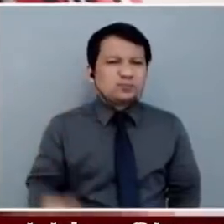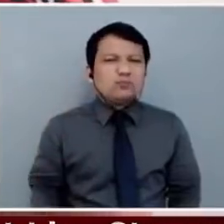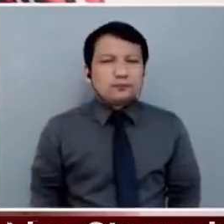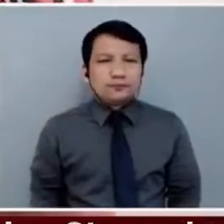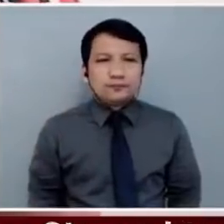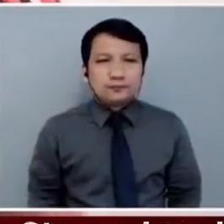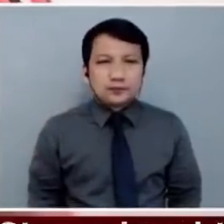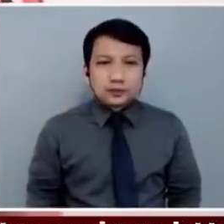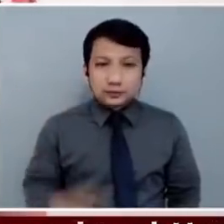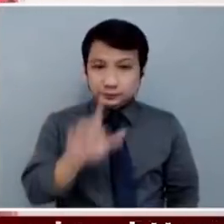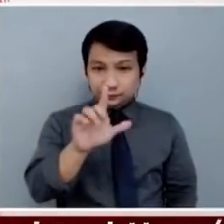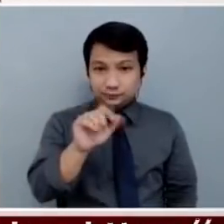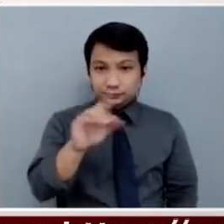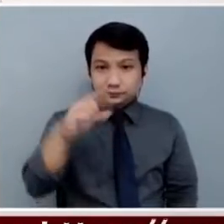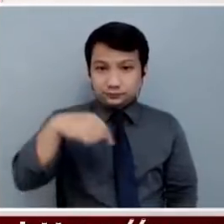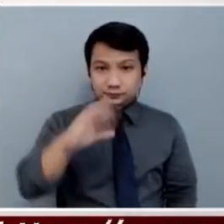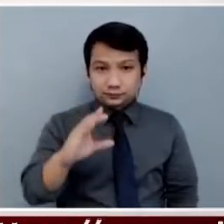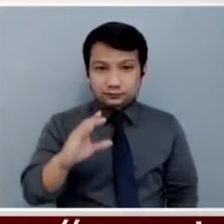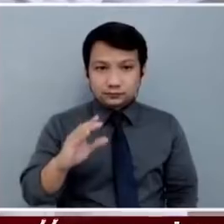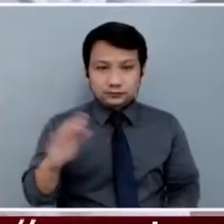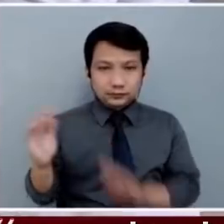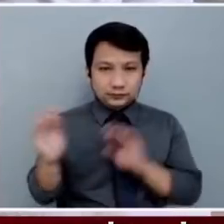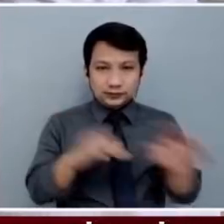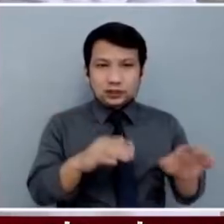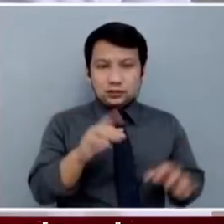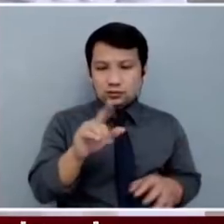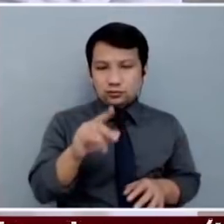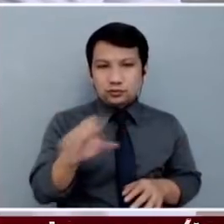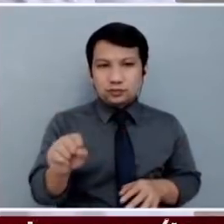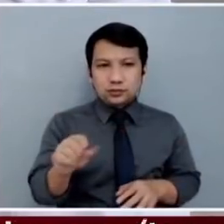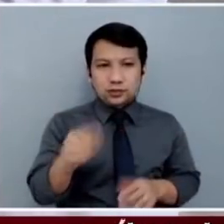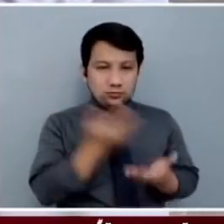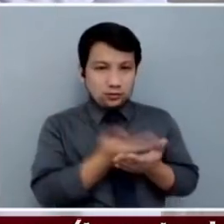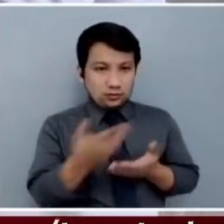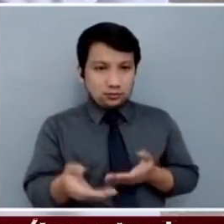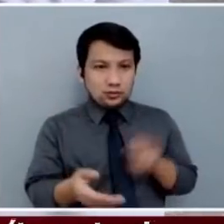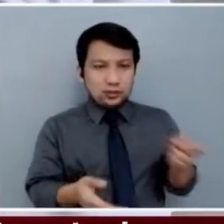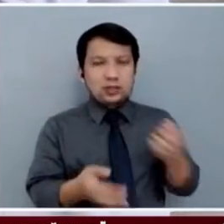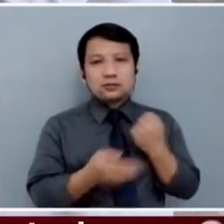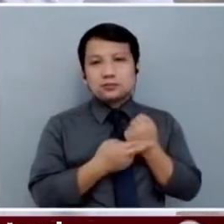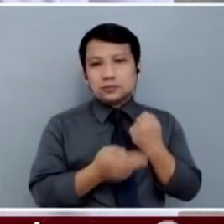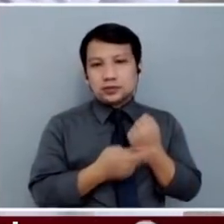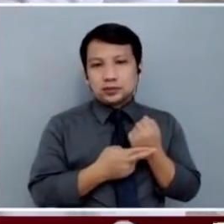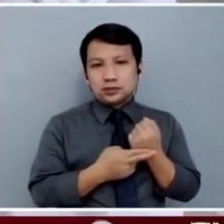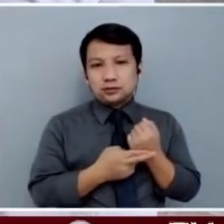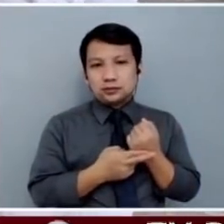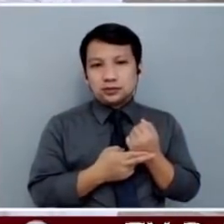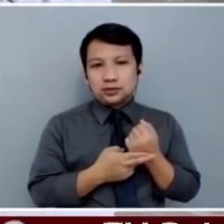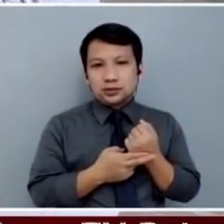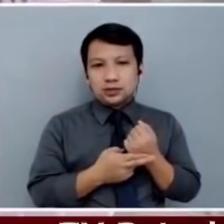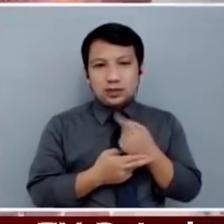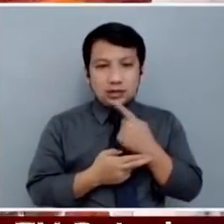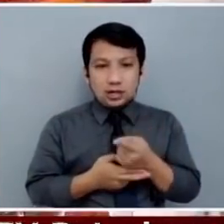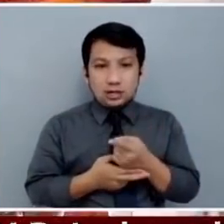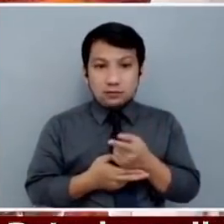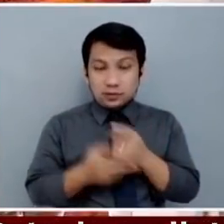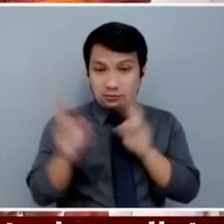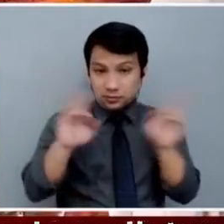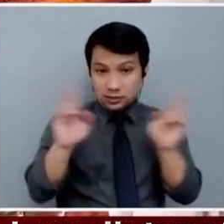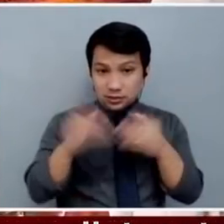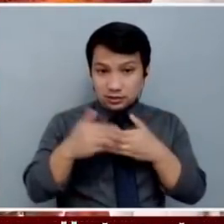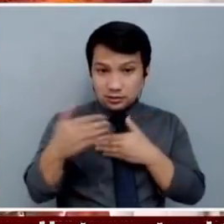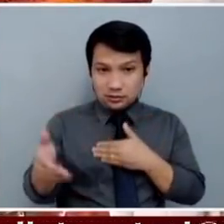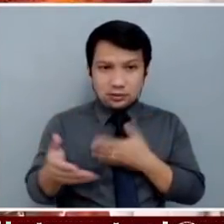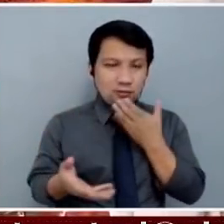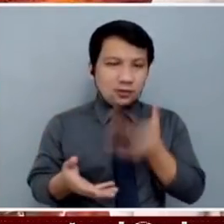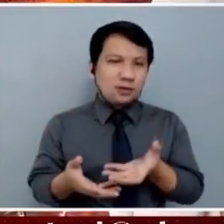Sa Laloma, Quezon City, ang lakad ni Leonora. Pakay niyang magpa-reserve ng pinakamahalagang putahing ihahanda nila sa